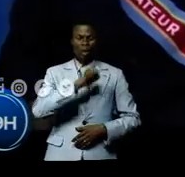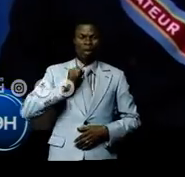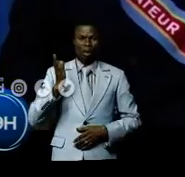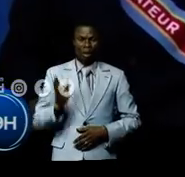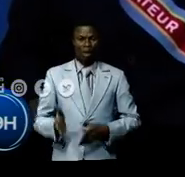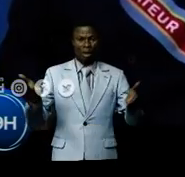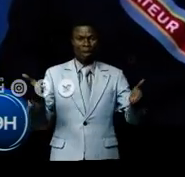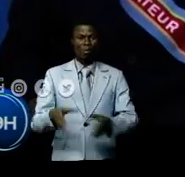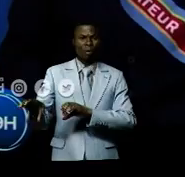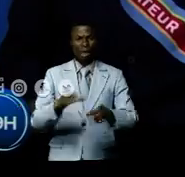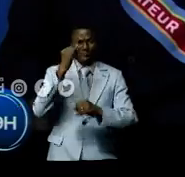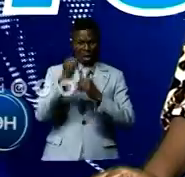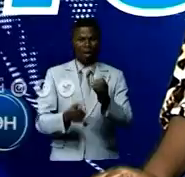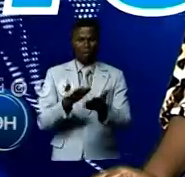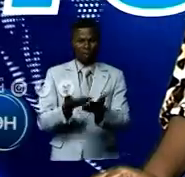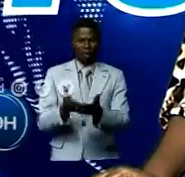cette cérémonie de clôture.